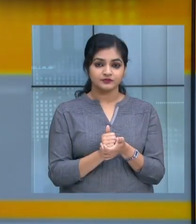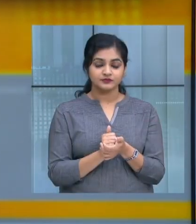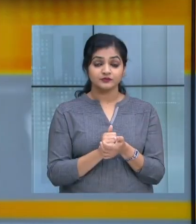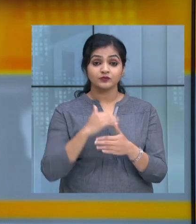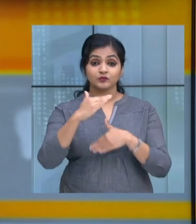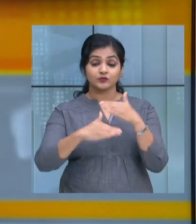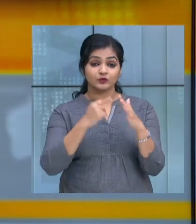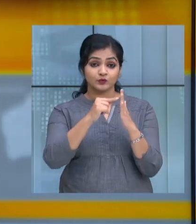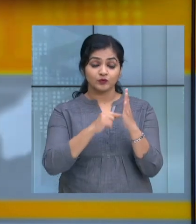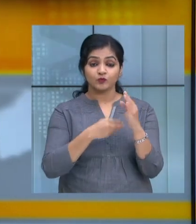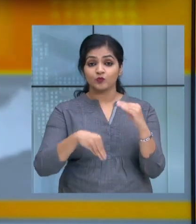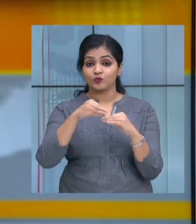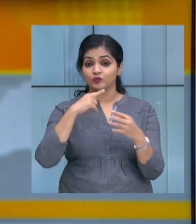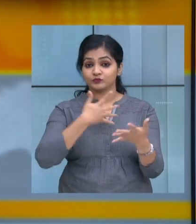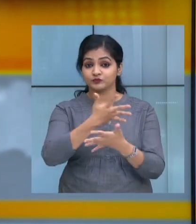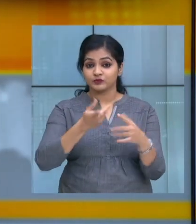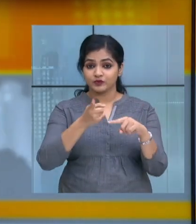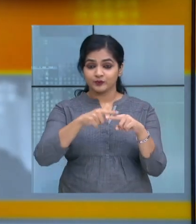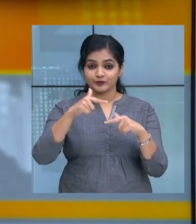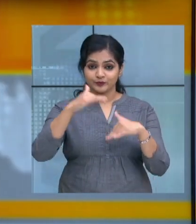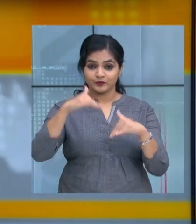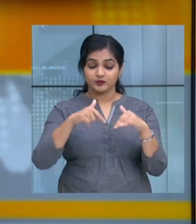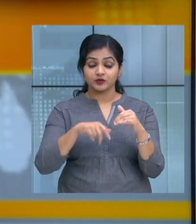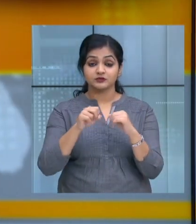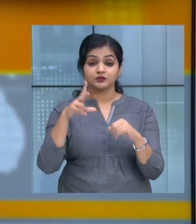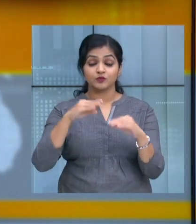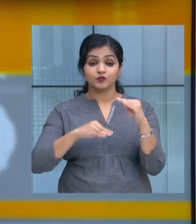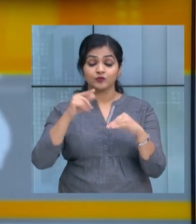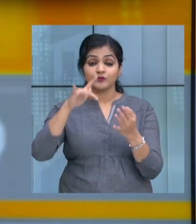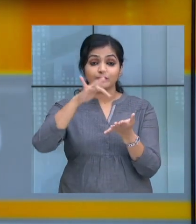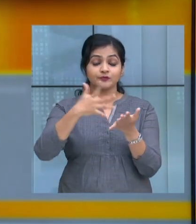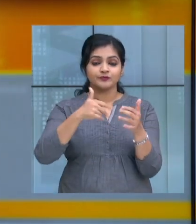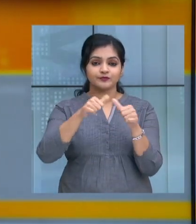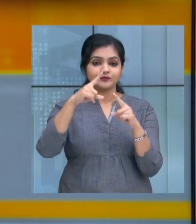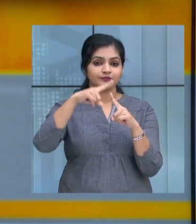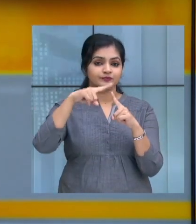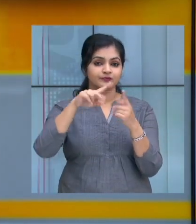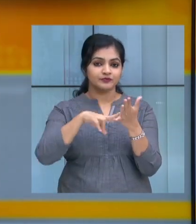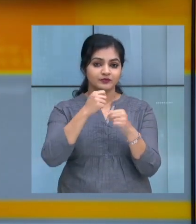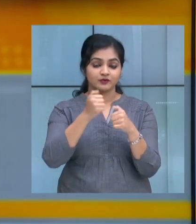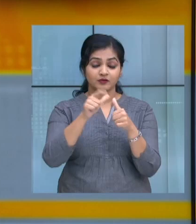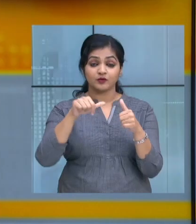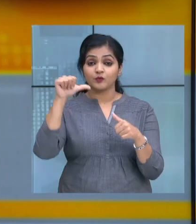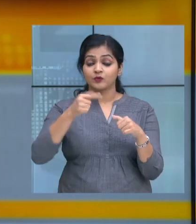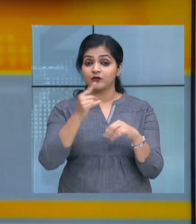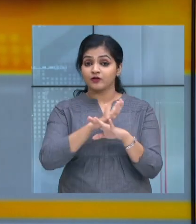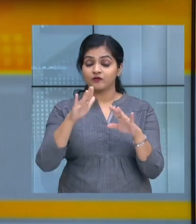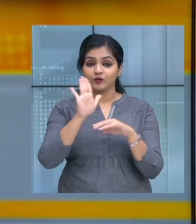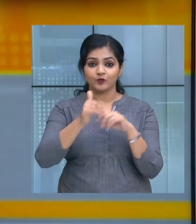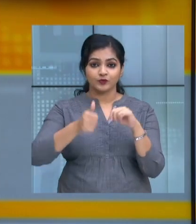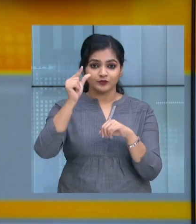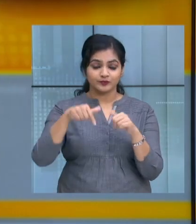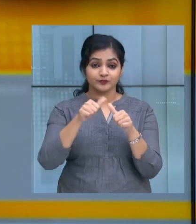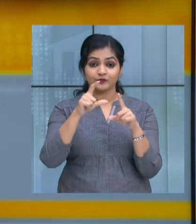വികസന വിഷയങ്ങൾ വേണ്ടുവോളം ചർച്ചയാകുന്ന ഈ തെരഞ്ഞെടുപ്പിലെ സ്റ്റാർ ക്ലാസ് മണ്ഡലമാണ് ആറ്റിങ്ങൽ. തോൽവി അറിയാത്ത കോൺഗ്രസ് നേതാവ് അടൂർ